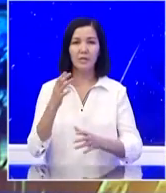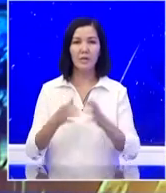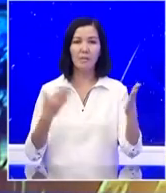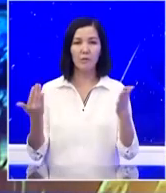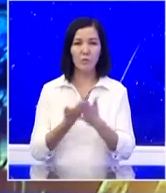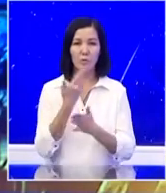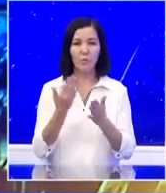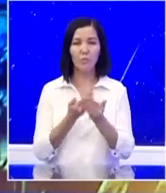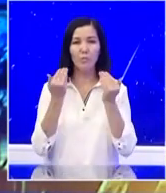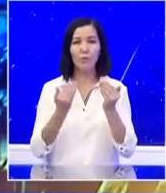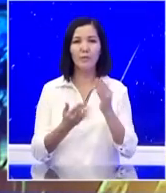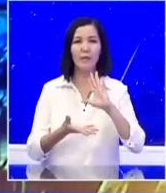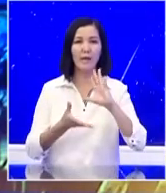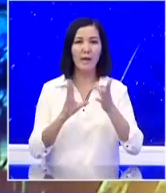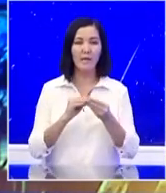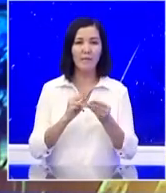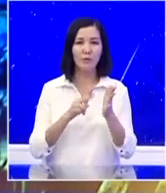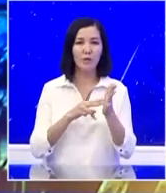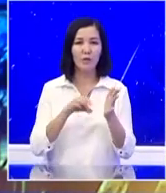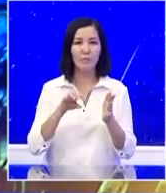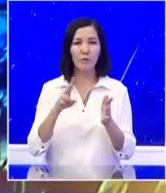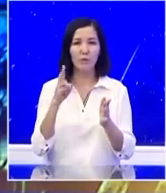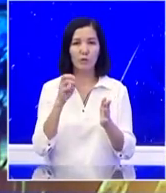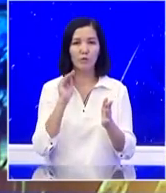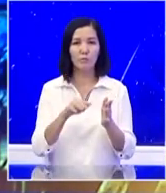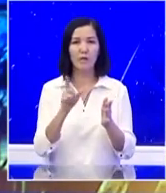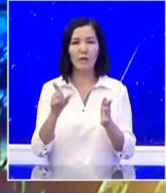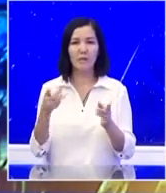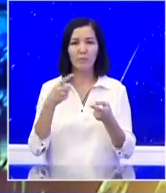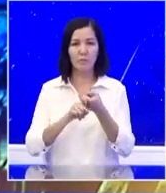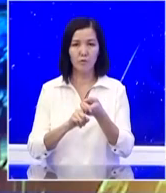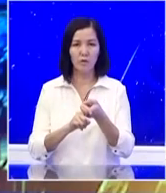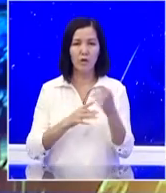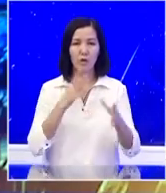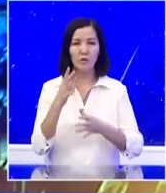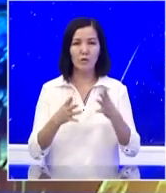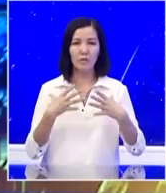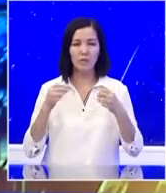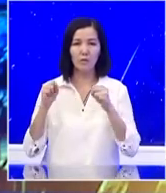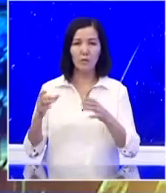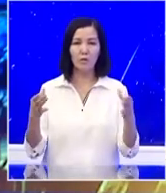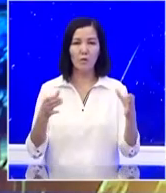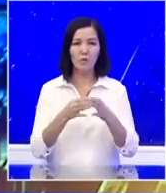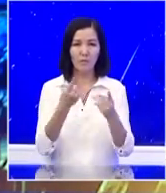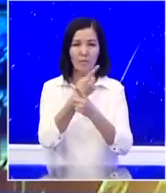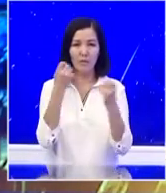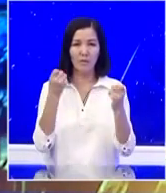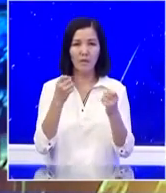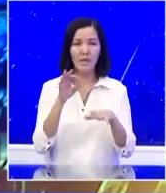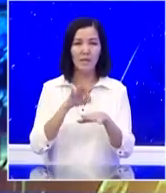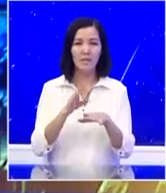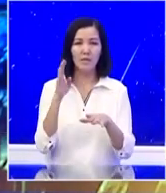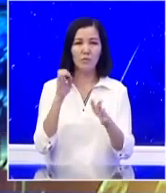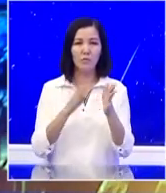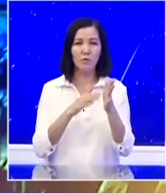Шар тарапқа шолу жасақ, бүгінде әлемде 7 миллион 200 мыңнан аса адам коронавирус жұқтырған. Дүниежүзілік денсаулық сақтау ұйымының мәліметіне сүйенсек,